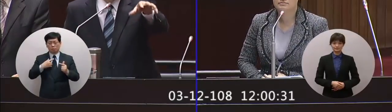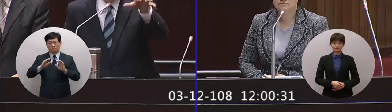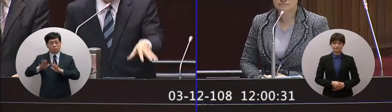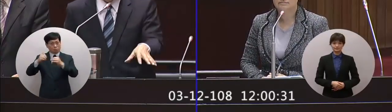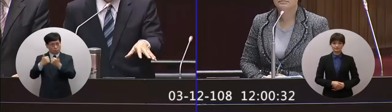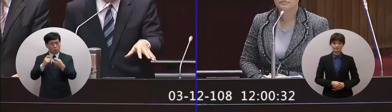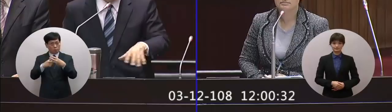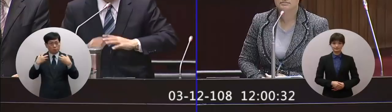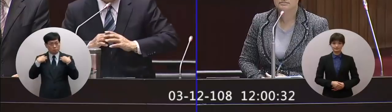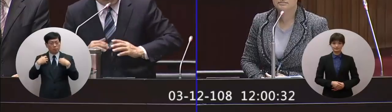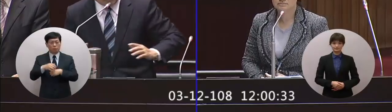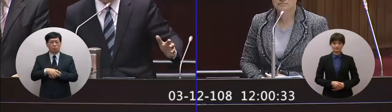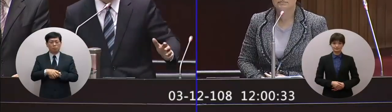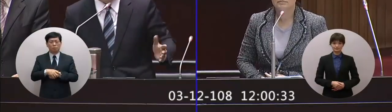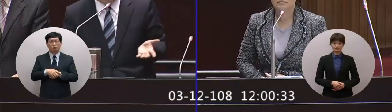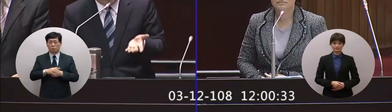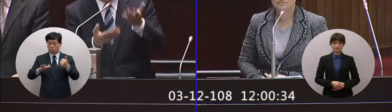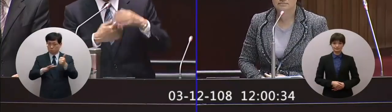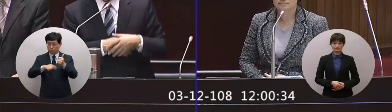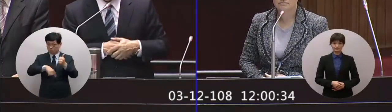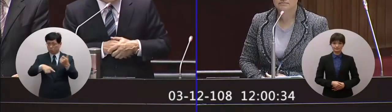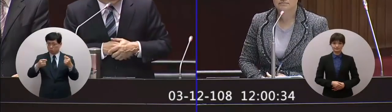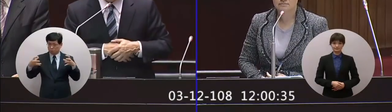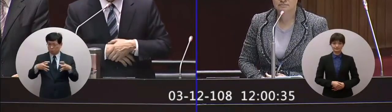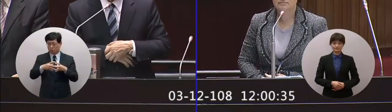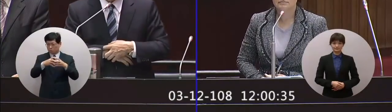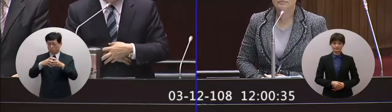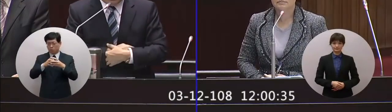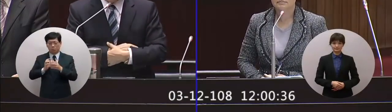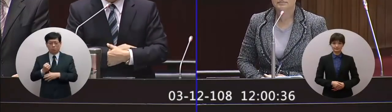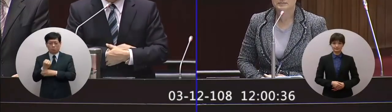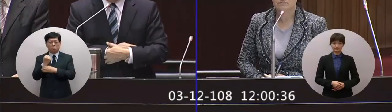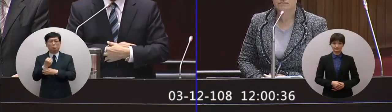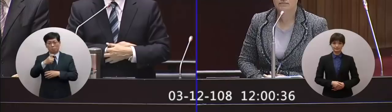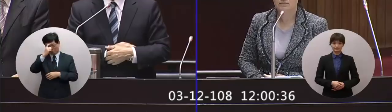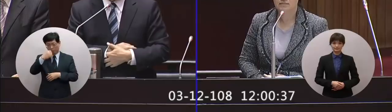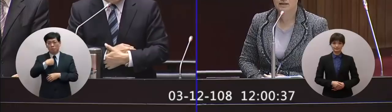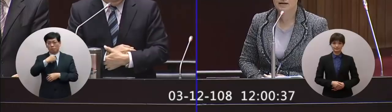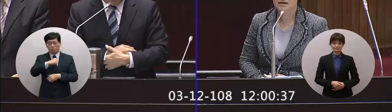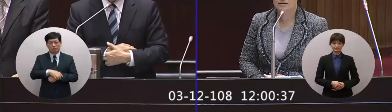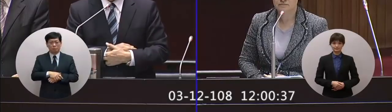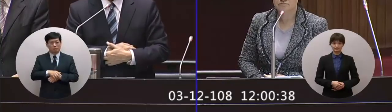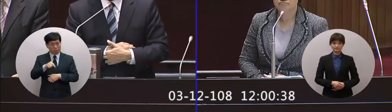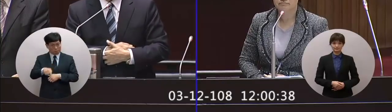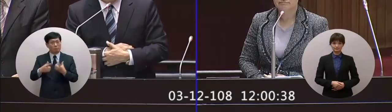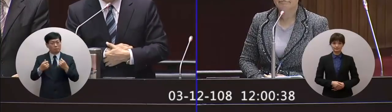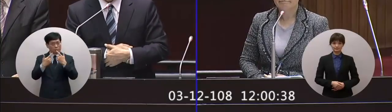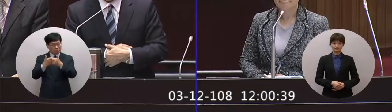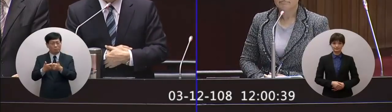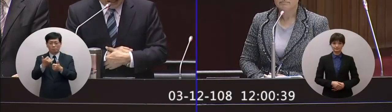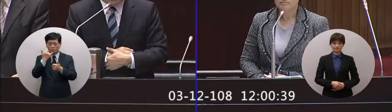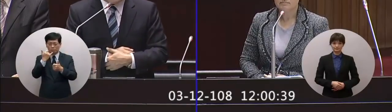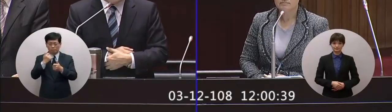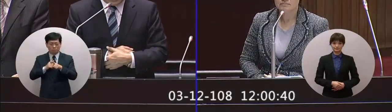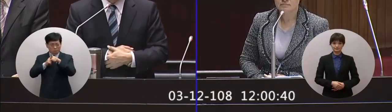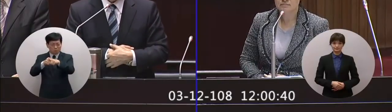发会主政机关相关部会，我们一起来支持，希望台湾在这一方面能